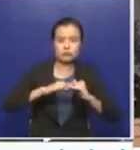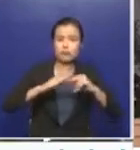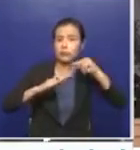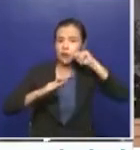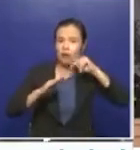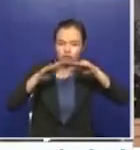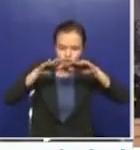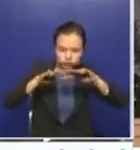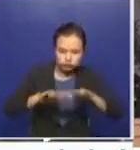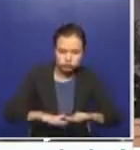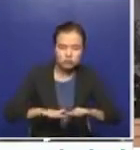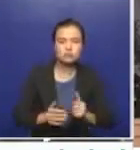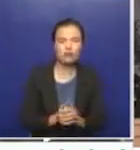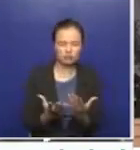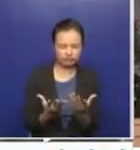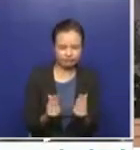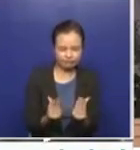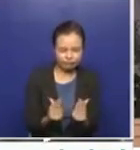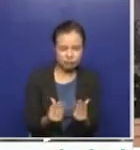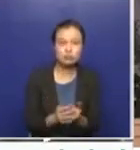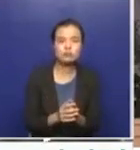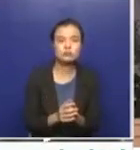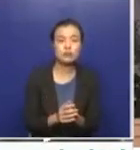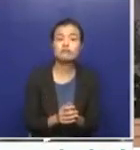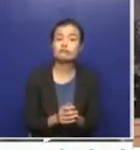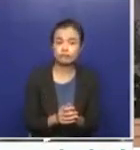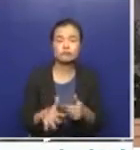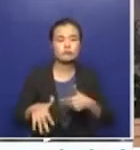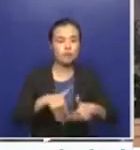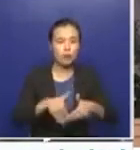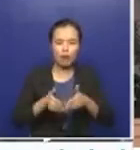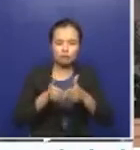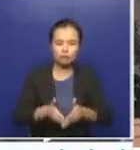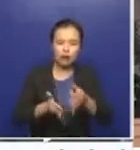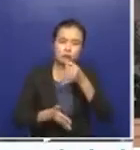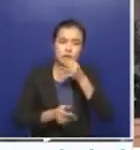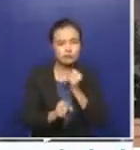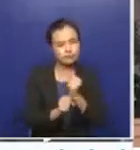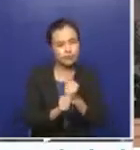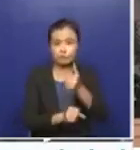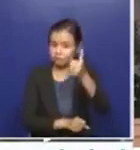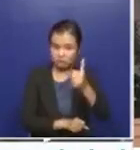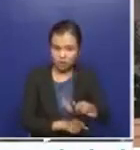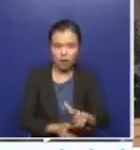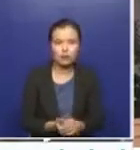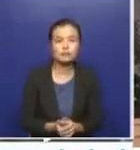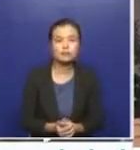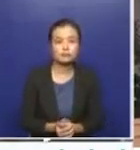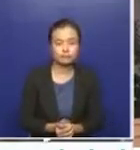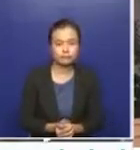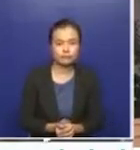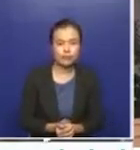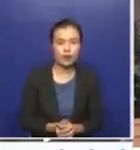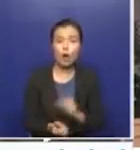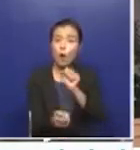ำสุดทำให้เกษตรกรไม่สามารถนำเรือออกไปประกอบอาชีพได้โดยเฉพาะการนำผลผ